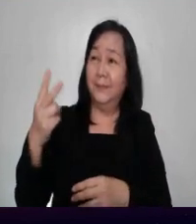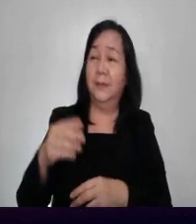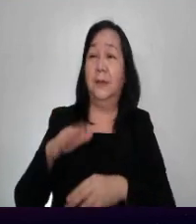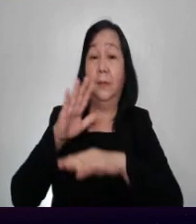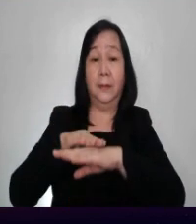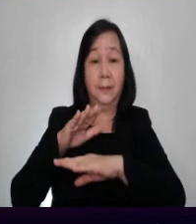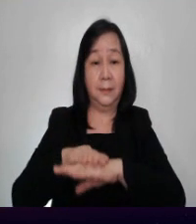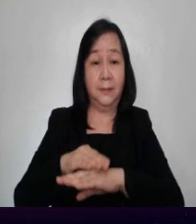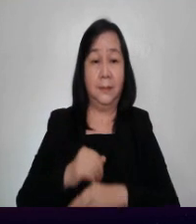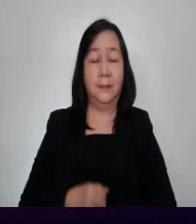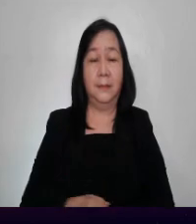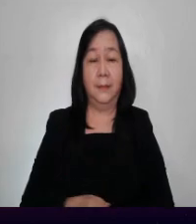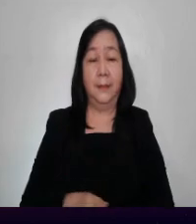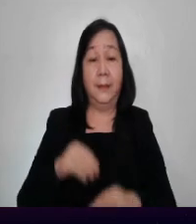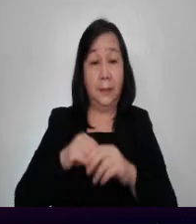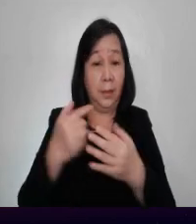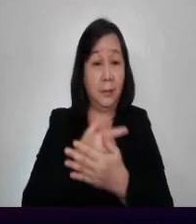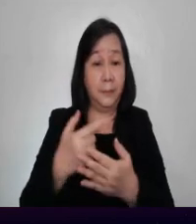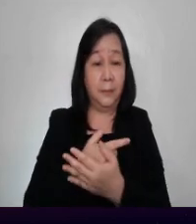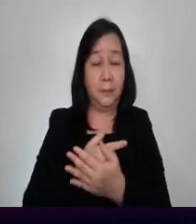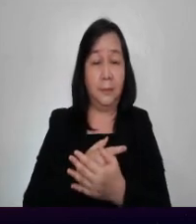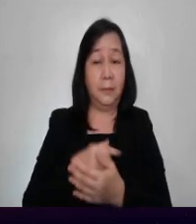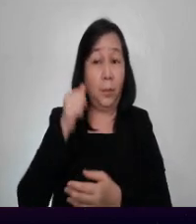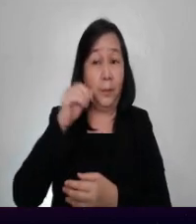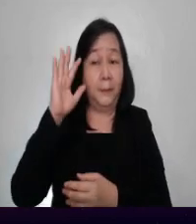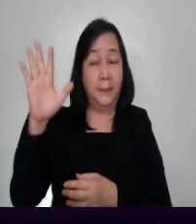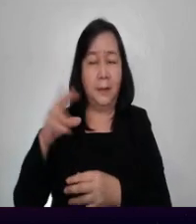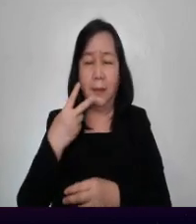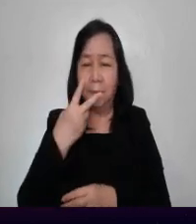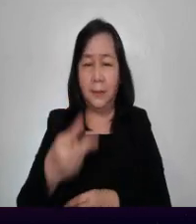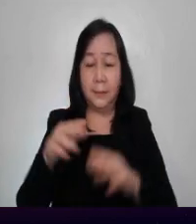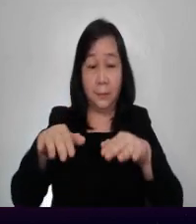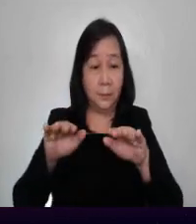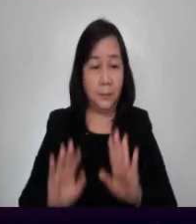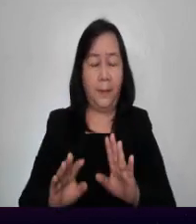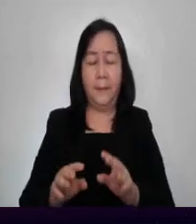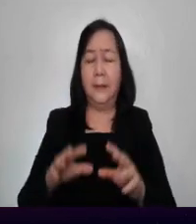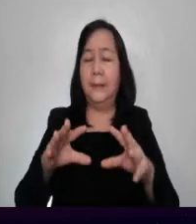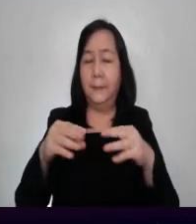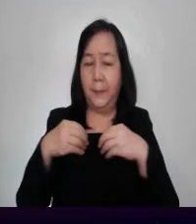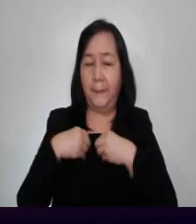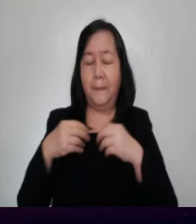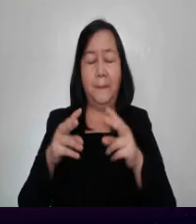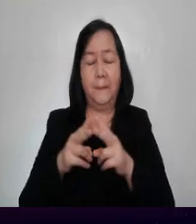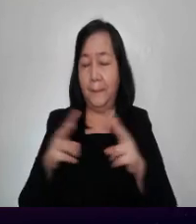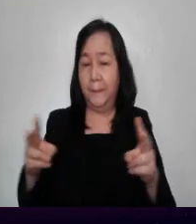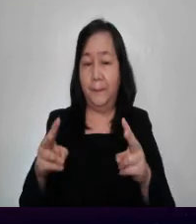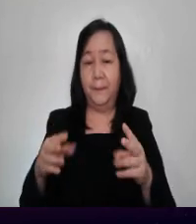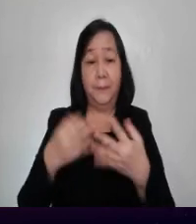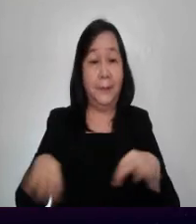ang babala. Sa Ebanghelyo po ngayon natanggap ng mga kababaihan sa libingan ang pinakamahalagang balita